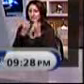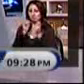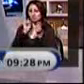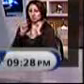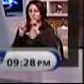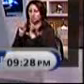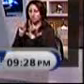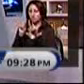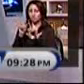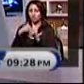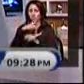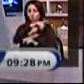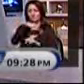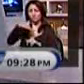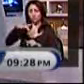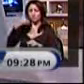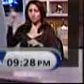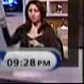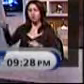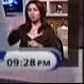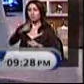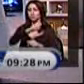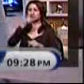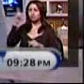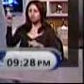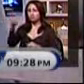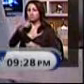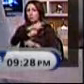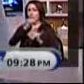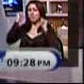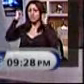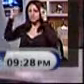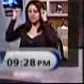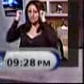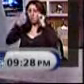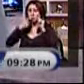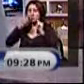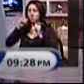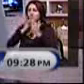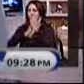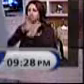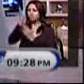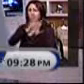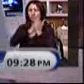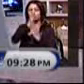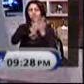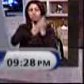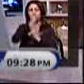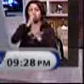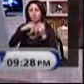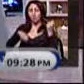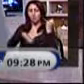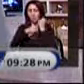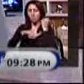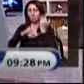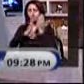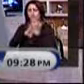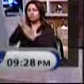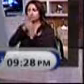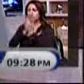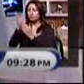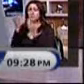أنا بتجول في الشارع وبروح ورحت اعتصامات في اسكندرية الأسبوع اللي فات ورحت تمرد ورحت اعتصام الأوبرا وبتاع.